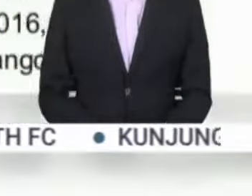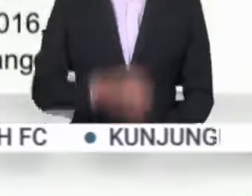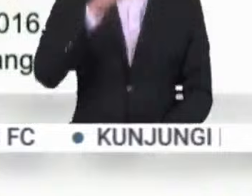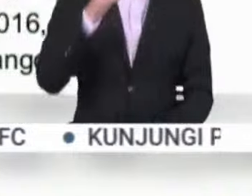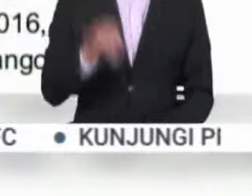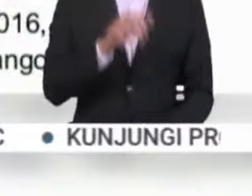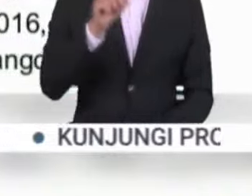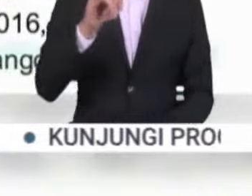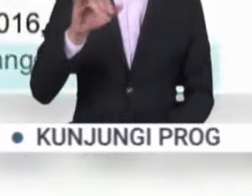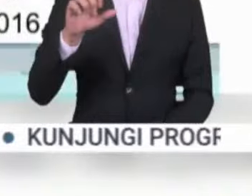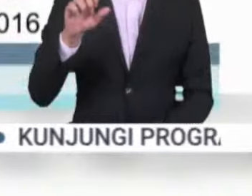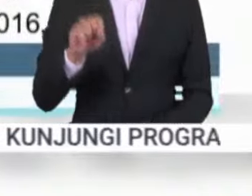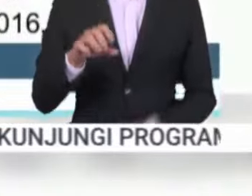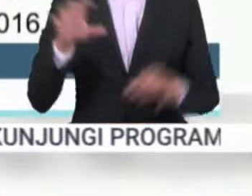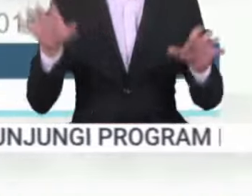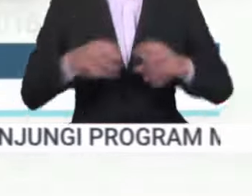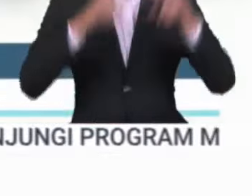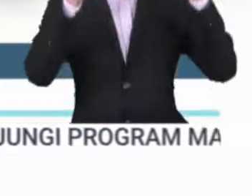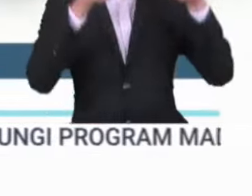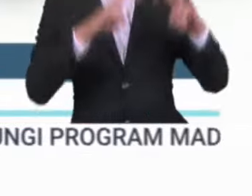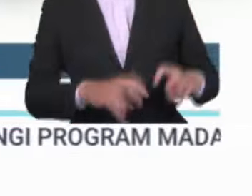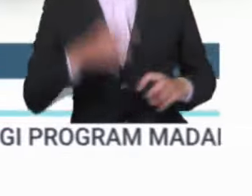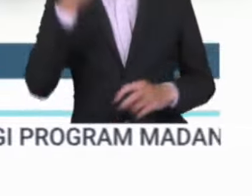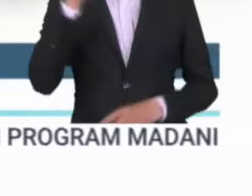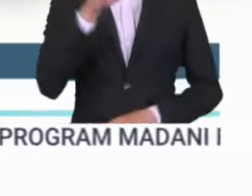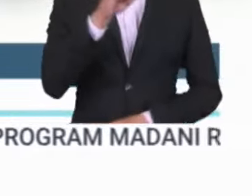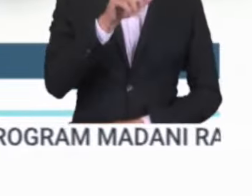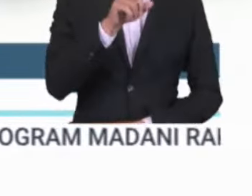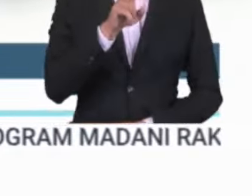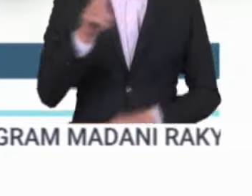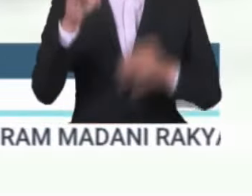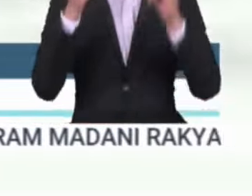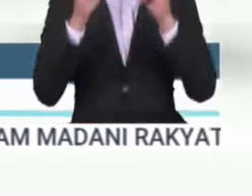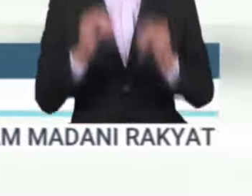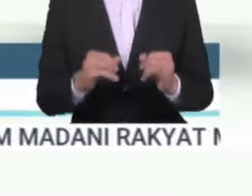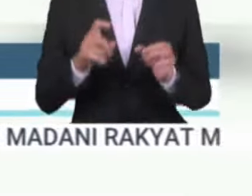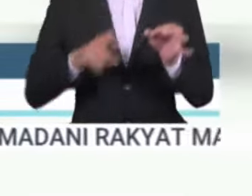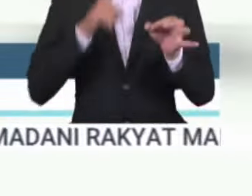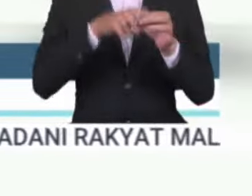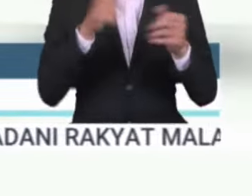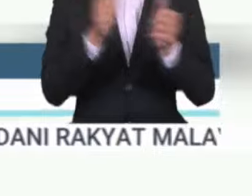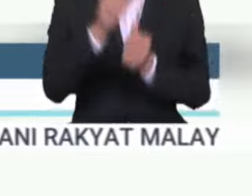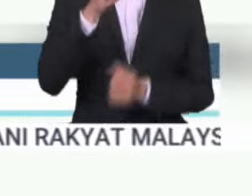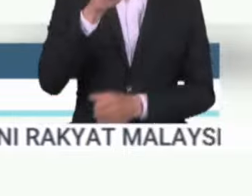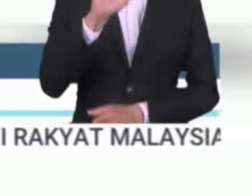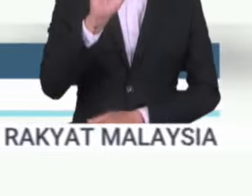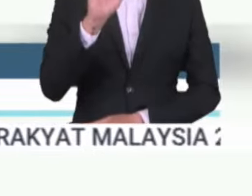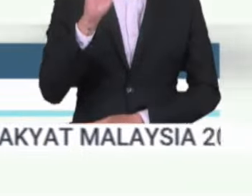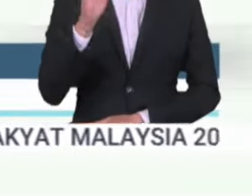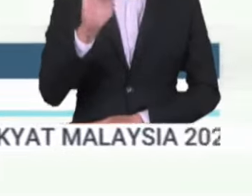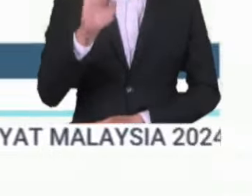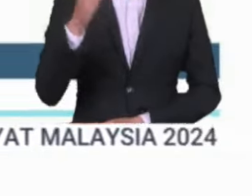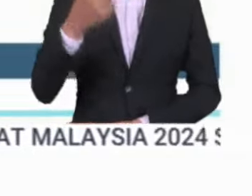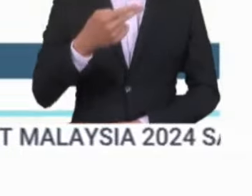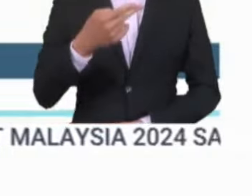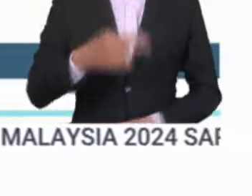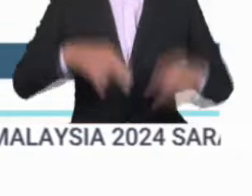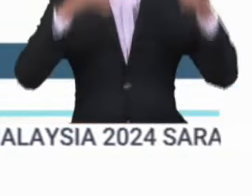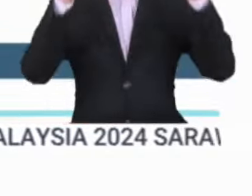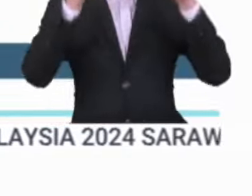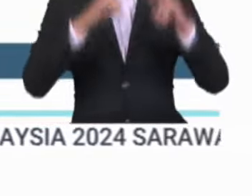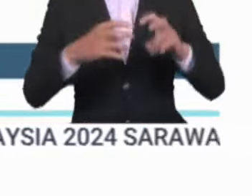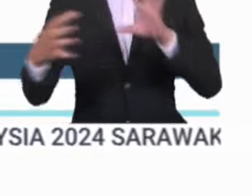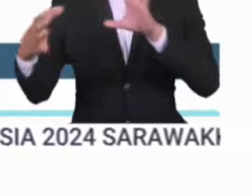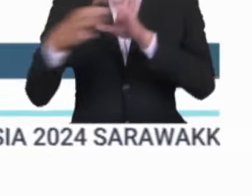Jabatan Agama Islam Selangor JAIS menjalankan siasatan terhadap 612 individu terkait GISB Holdings. Hasil